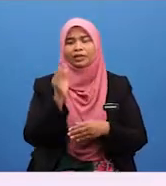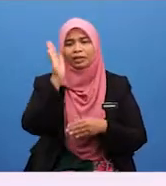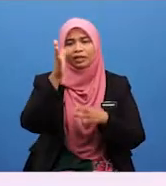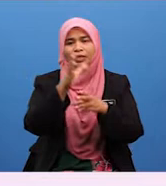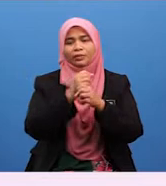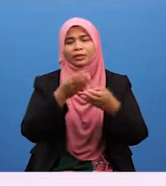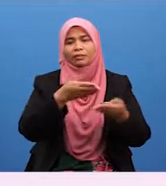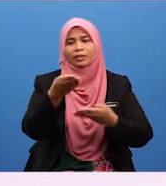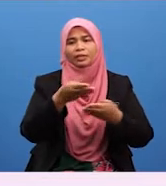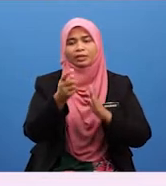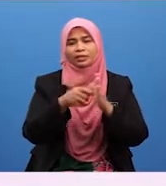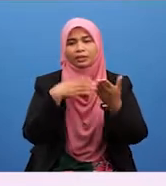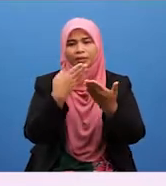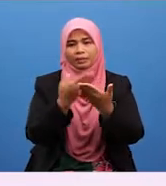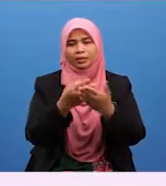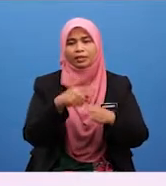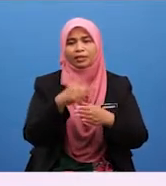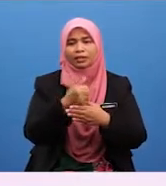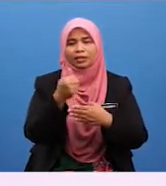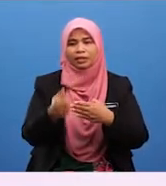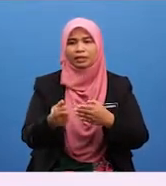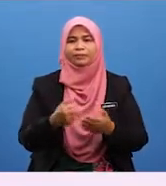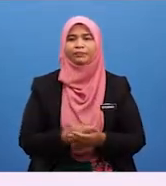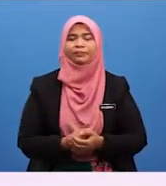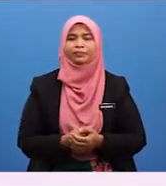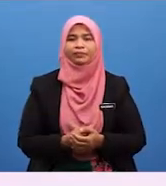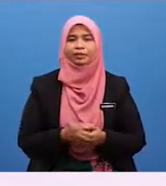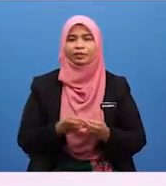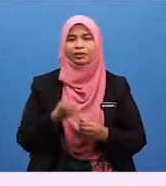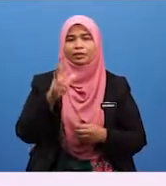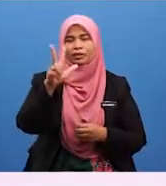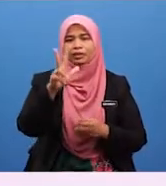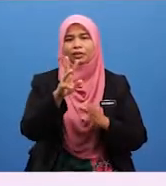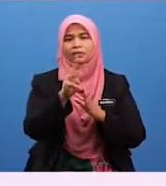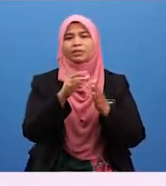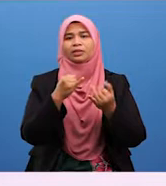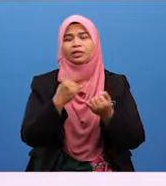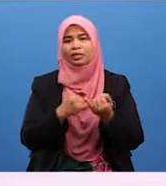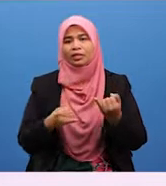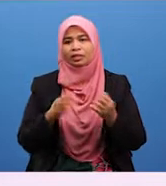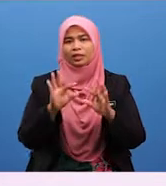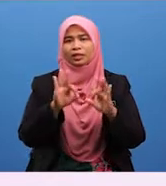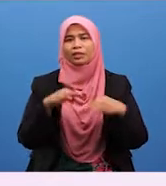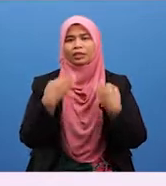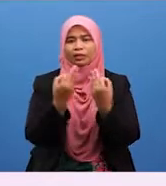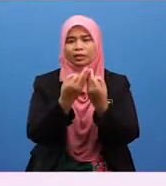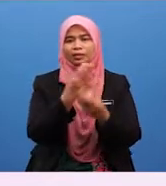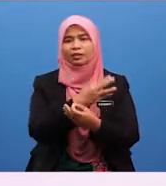kelak. Ketiga, melahirkan keluarga dan masyarakat yang